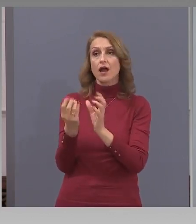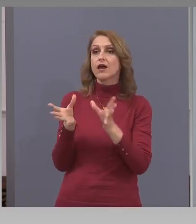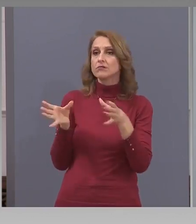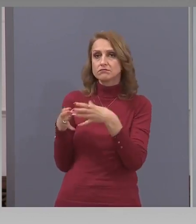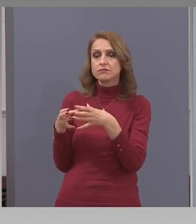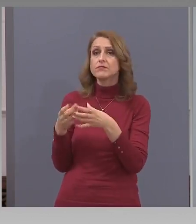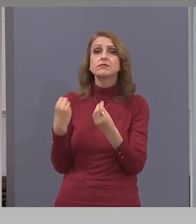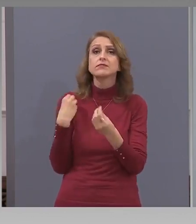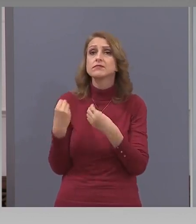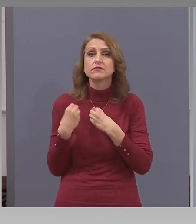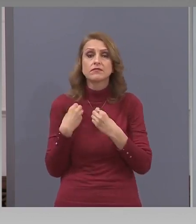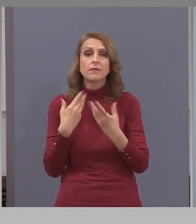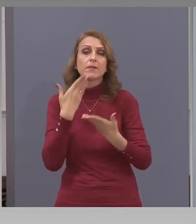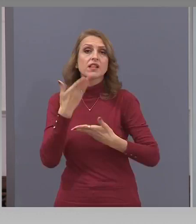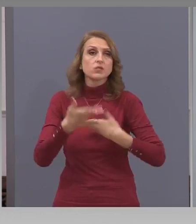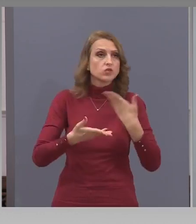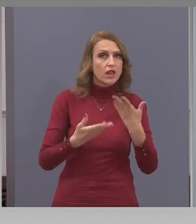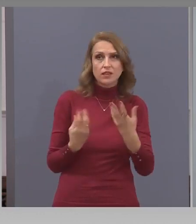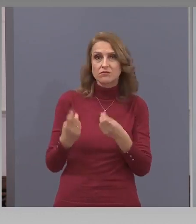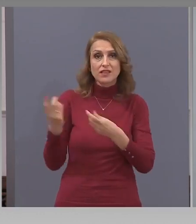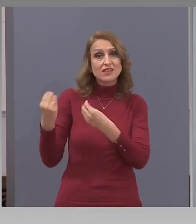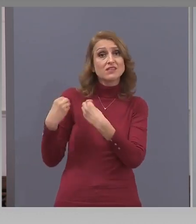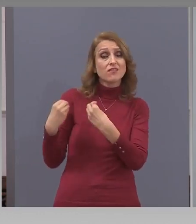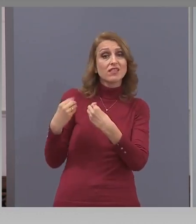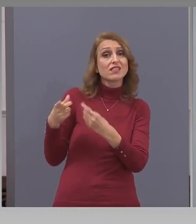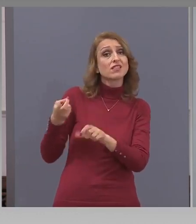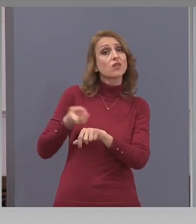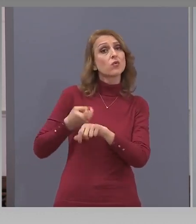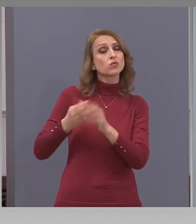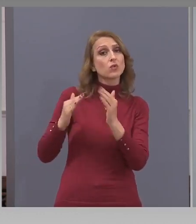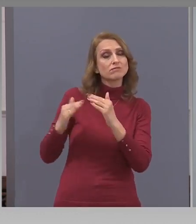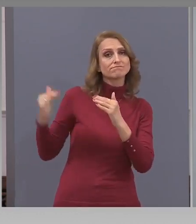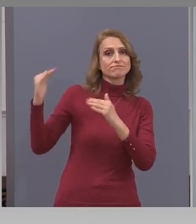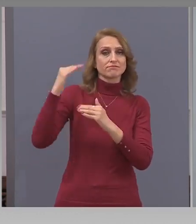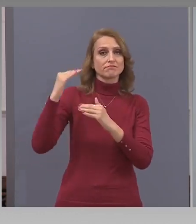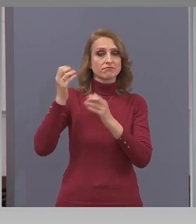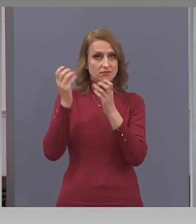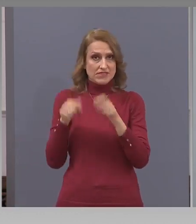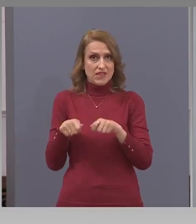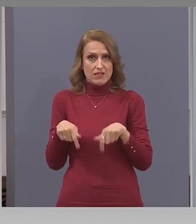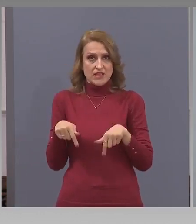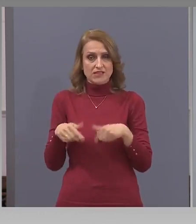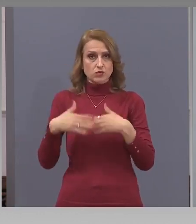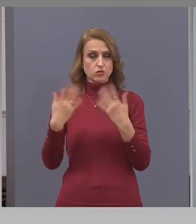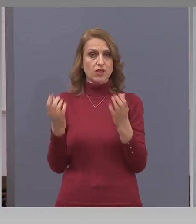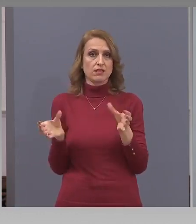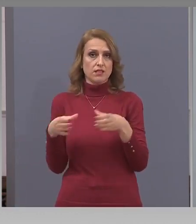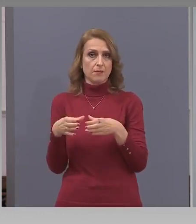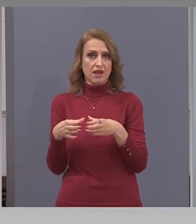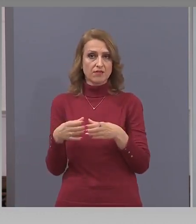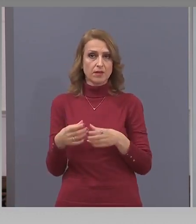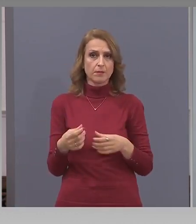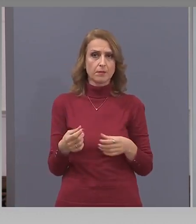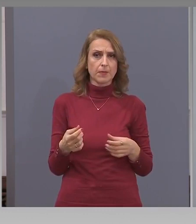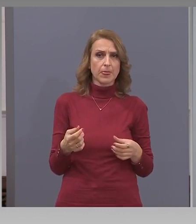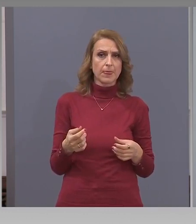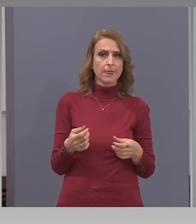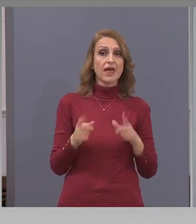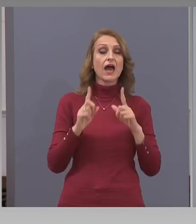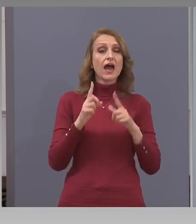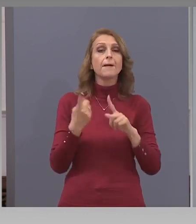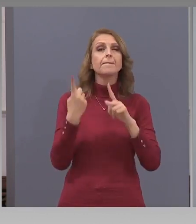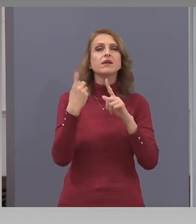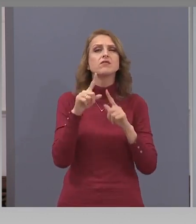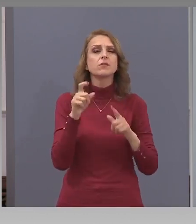за всички предложения в рамките на минути на щаба. Първият ви въпрос... Дали ще удължите